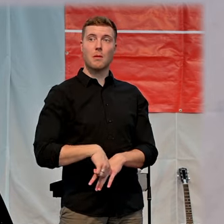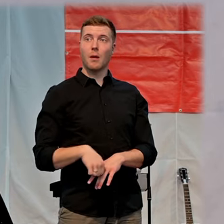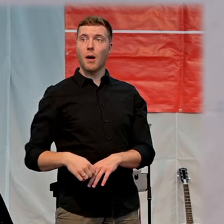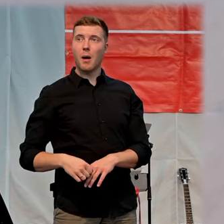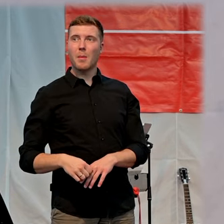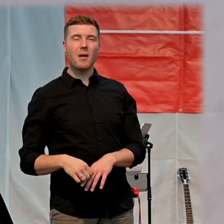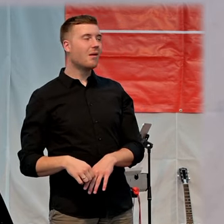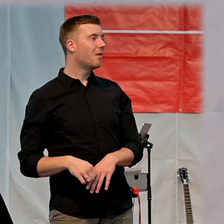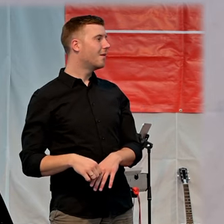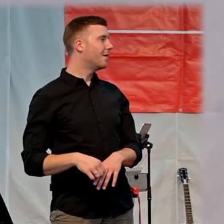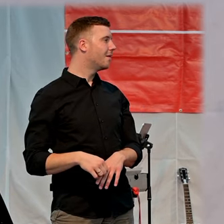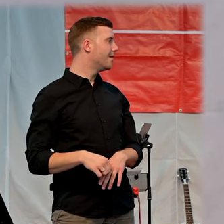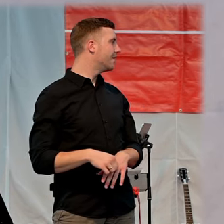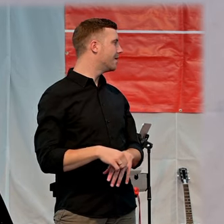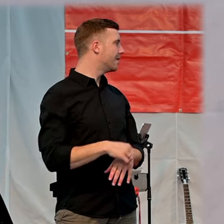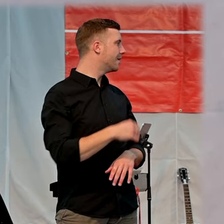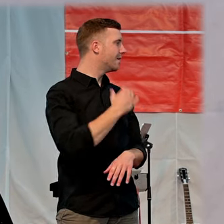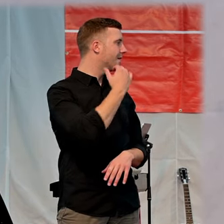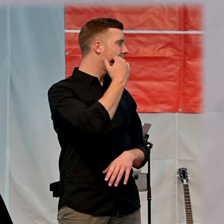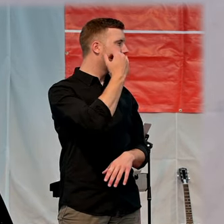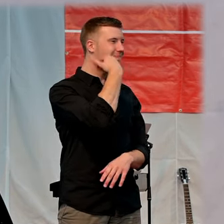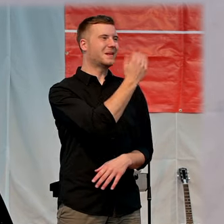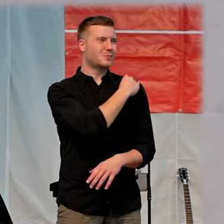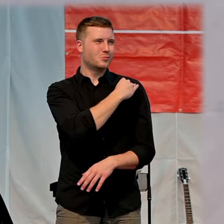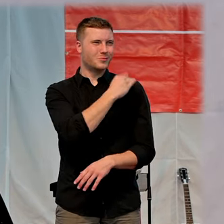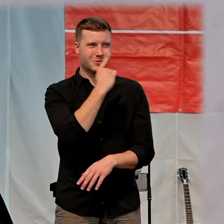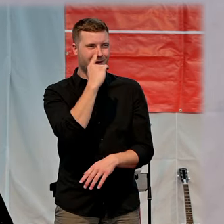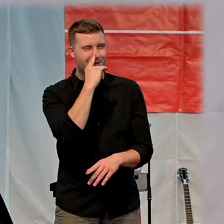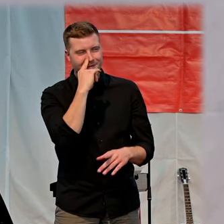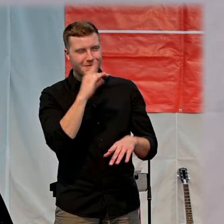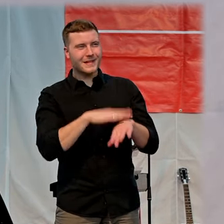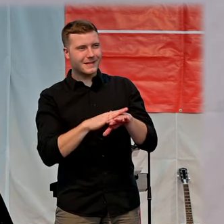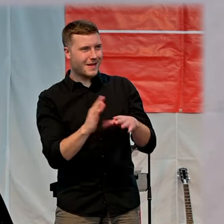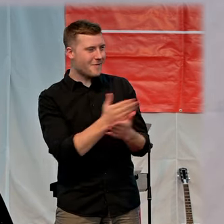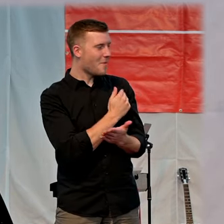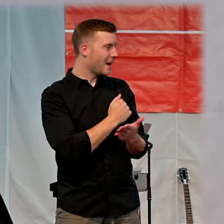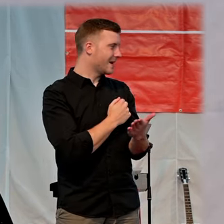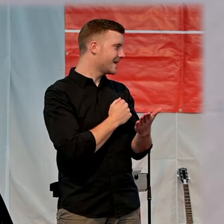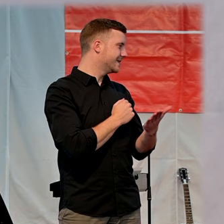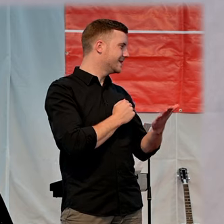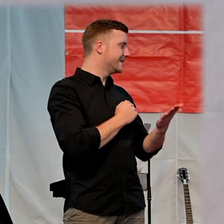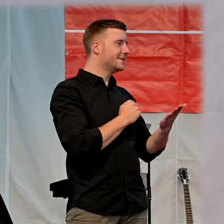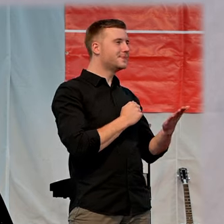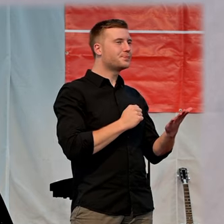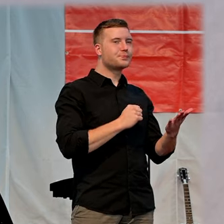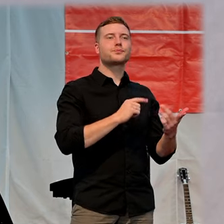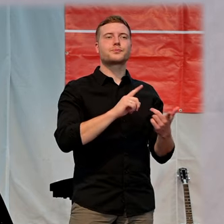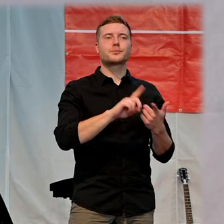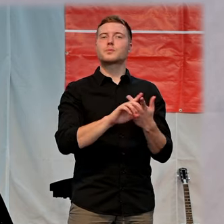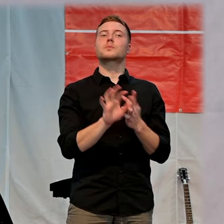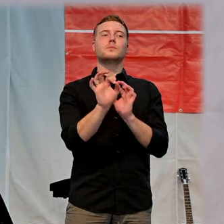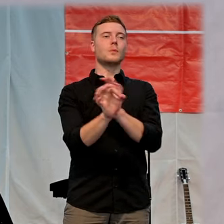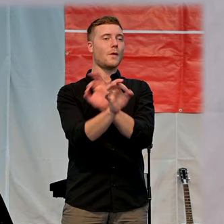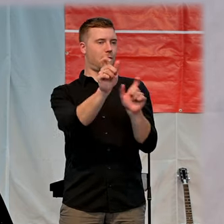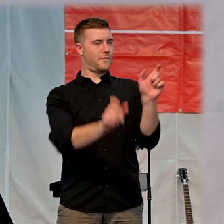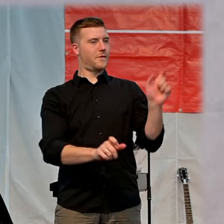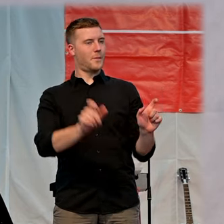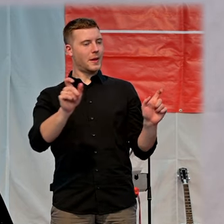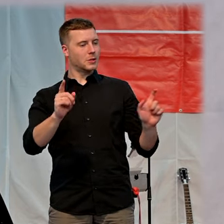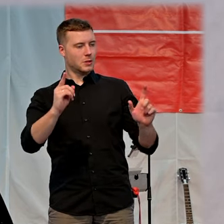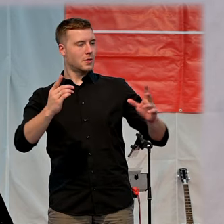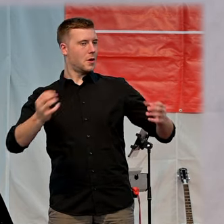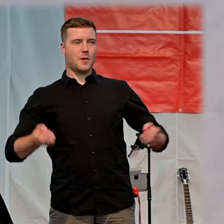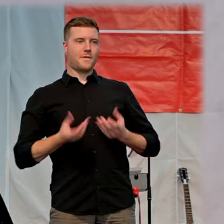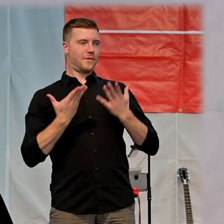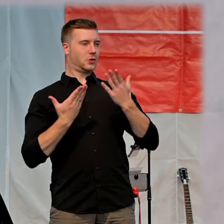Also es wäre mir eine Hilfe, wenn er es macht. Ja? Gut. Zeiten der Erquickung für den Menschen, was heißt das im Klartext? So tut